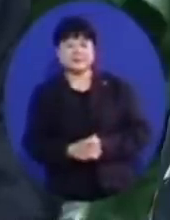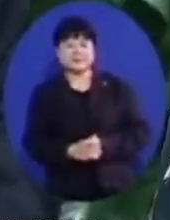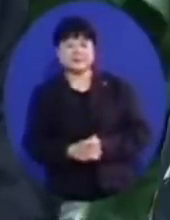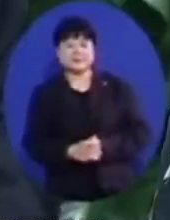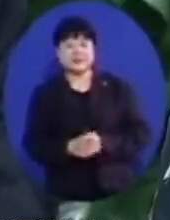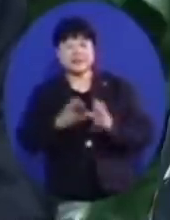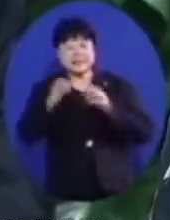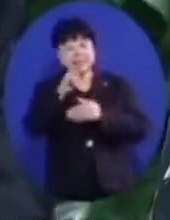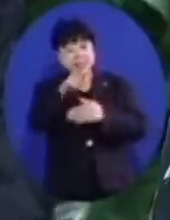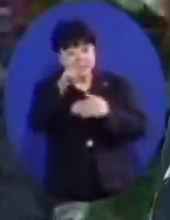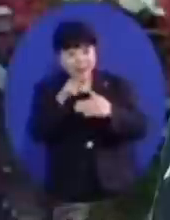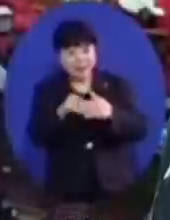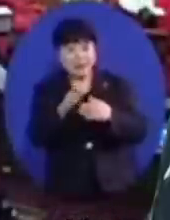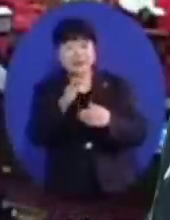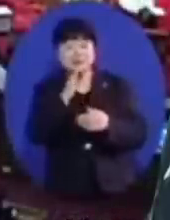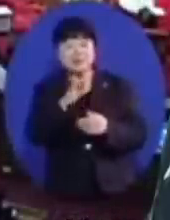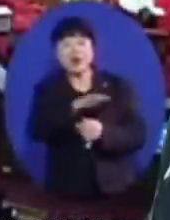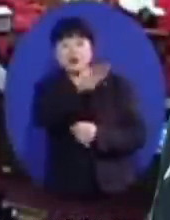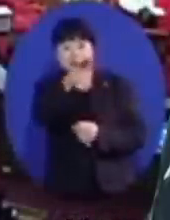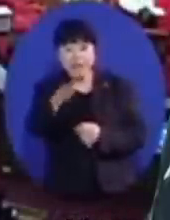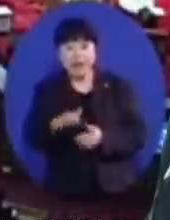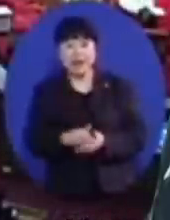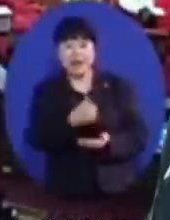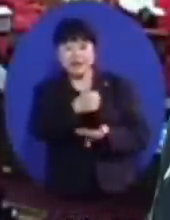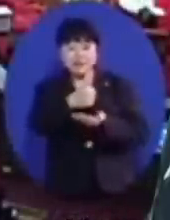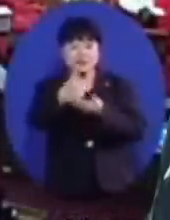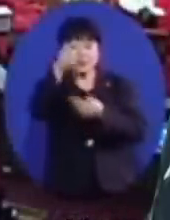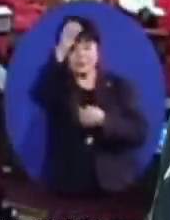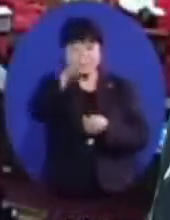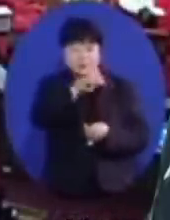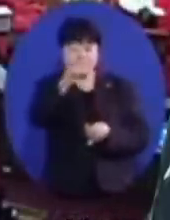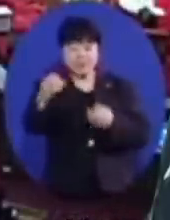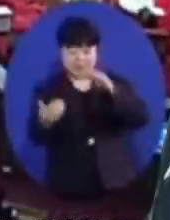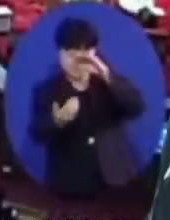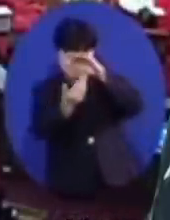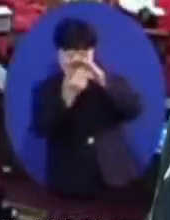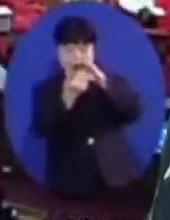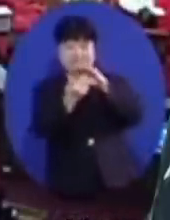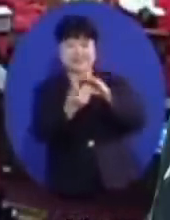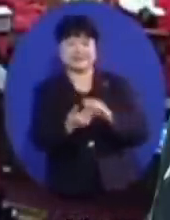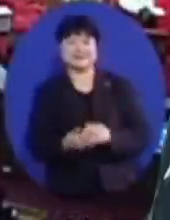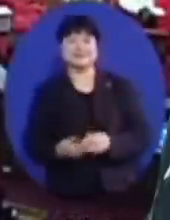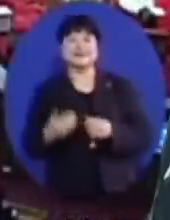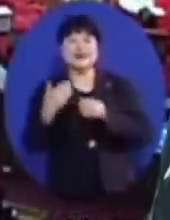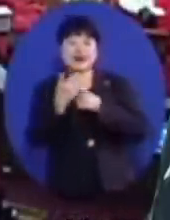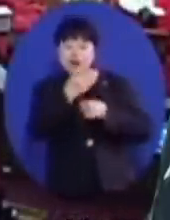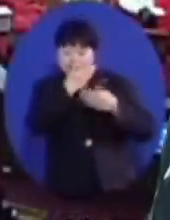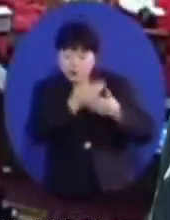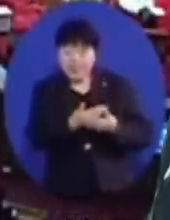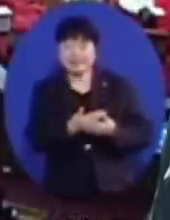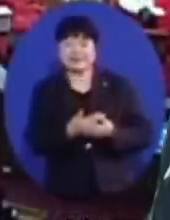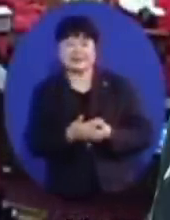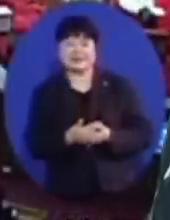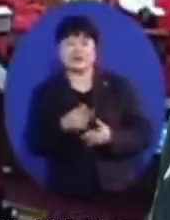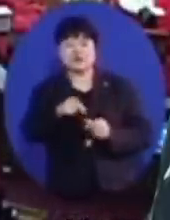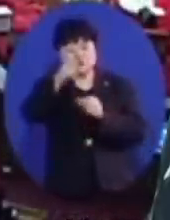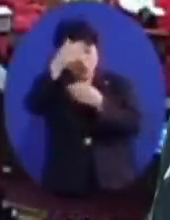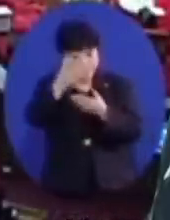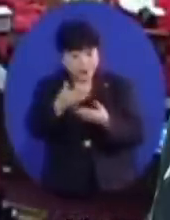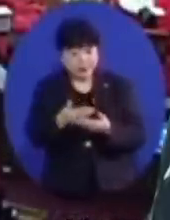이 세상에 우리가 주님이 십자가에 이루어 놓으신 그 귀하고 귀한